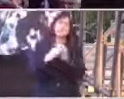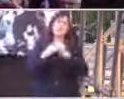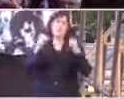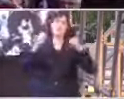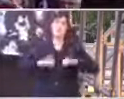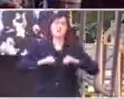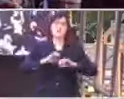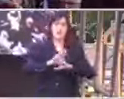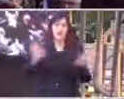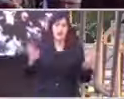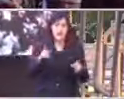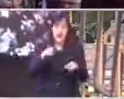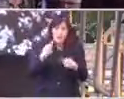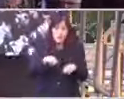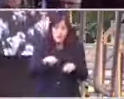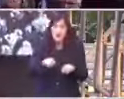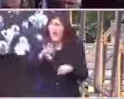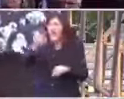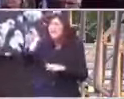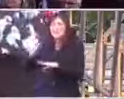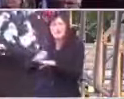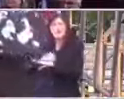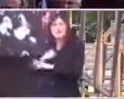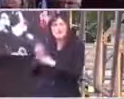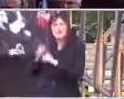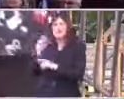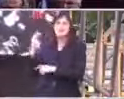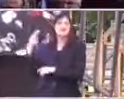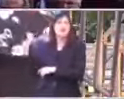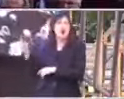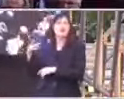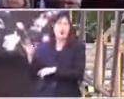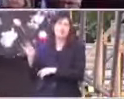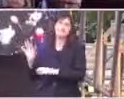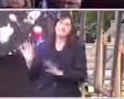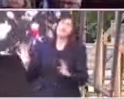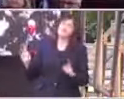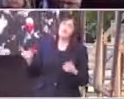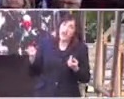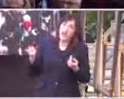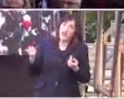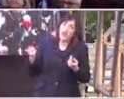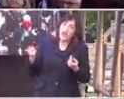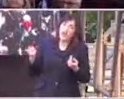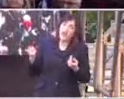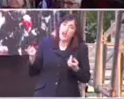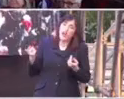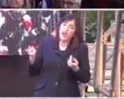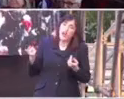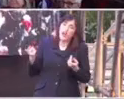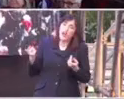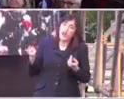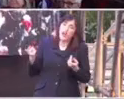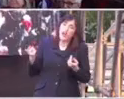fondo quando si parla di cultura Ora capisco che il fatto che Toninelli non si sia candidato rendermi